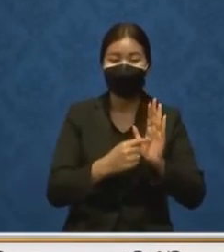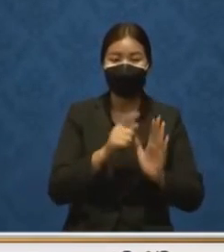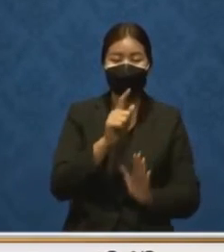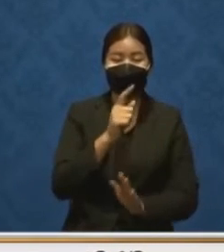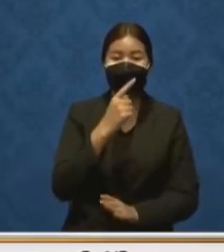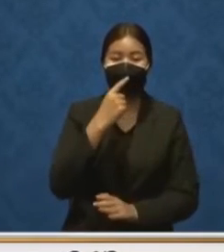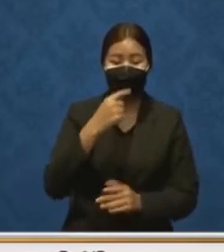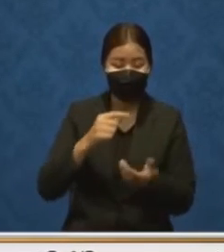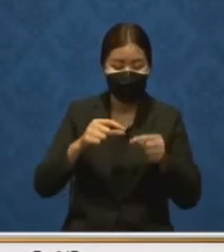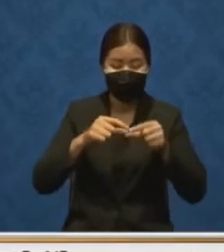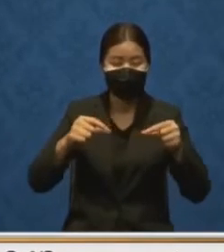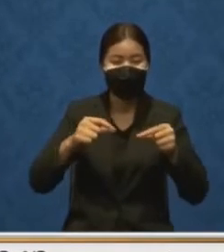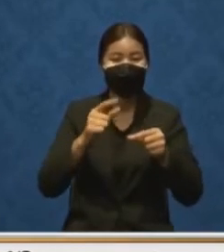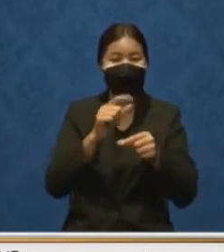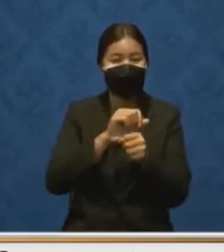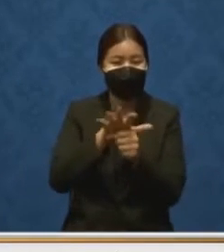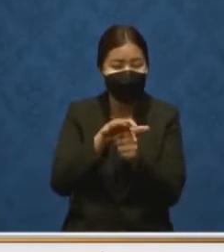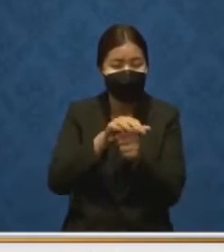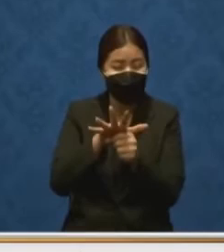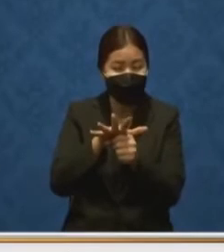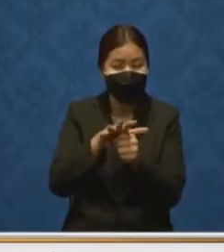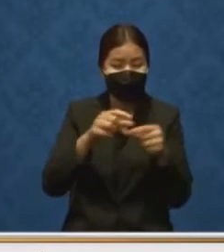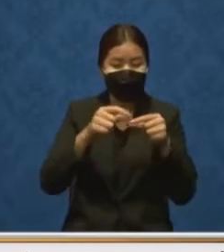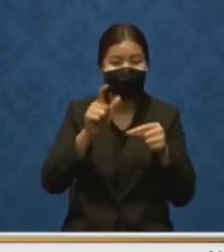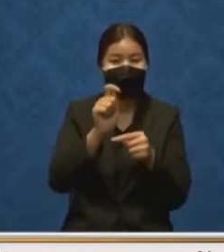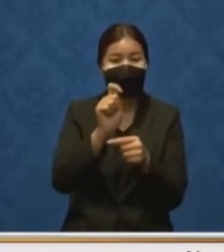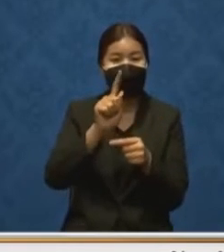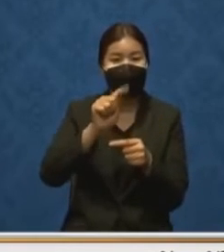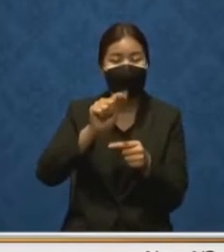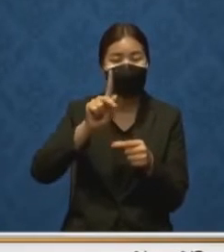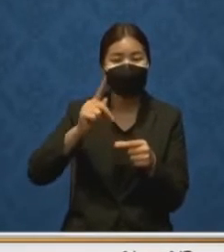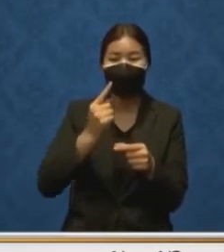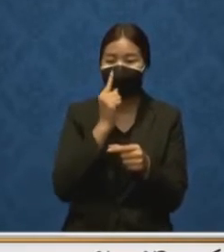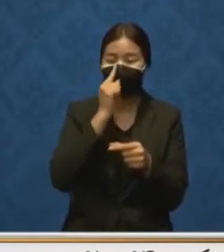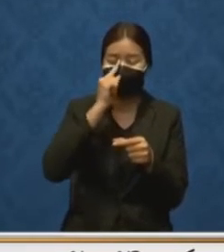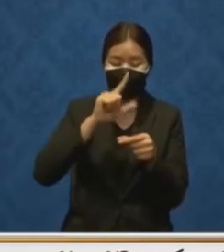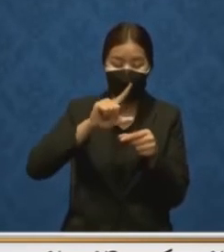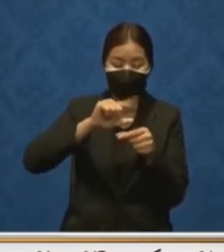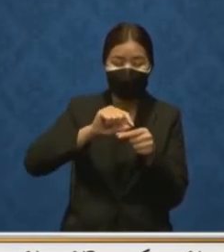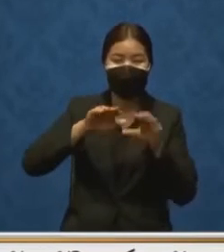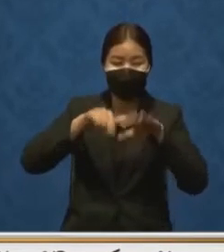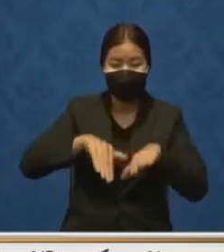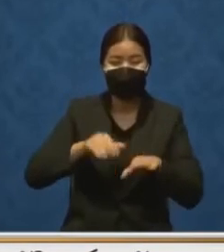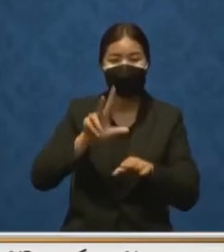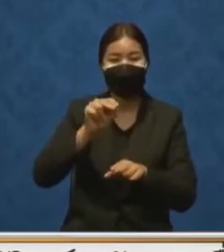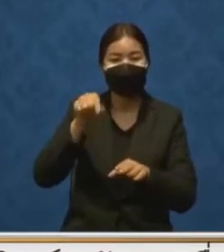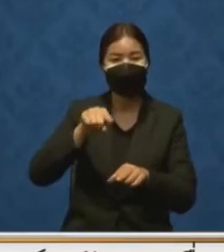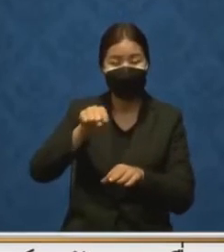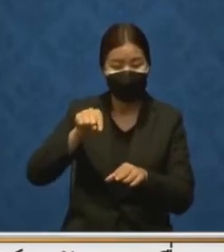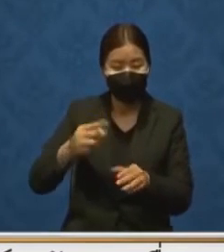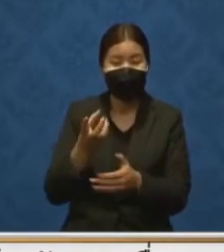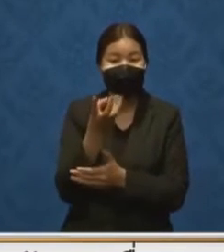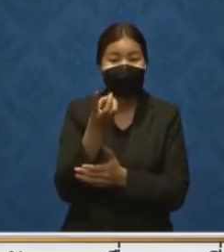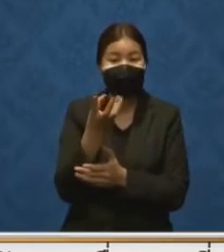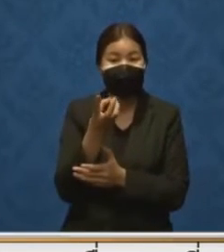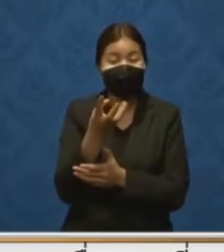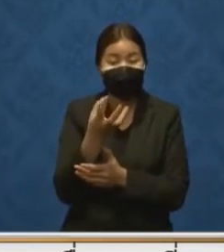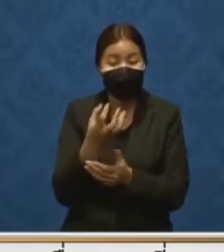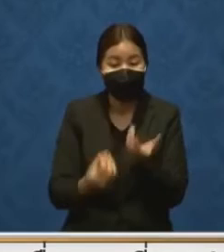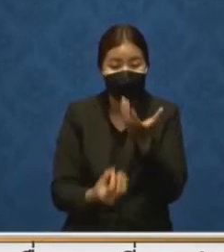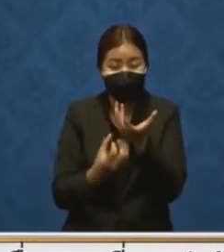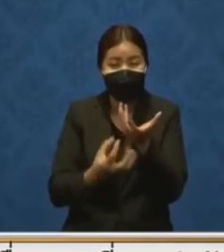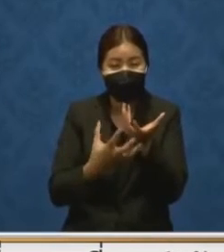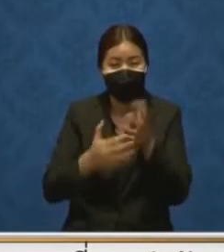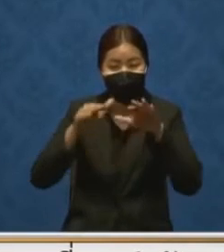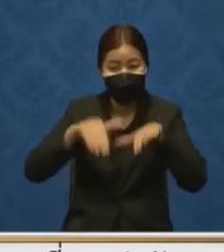K ลบ 30% คือราคาปรับลดลงเข้าสารถุงลดลง 7% เครื่อง